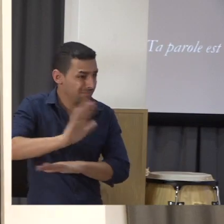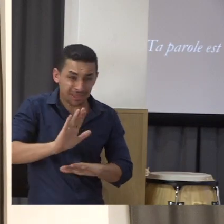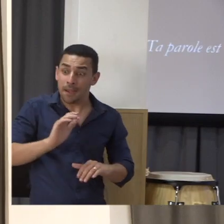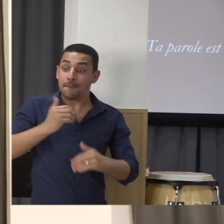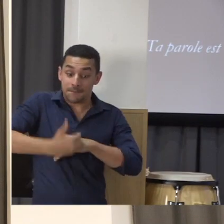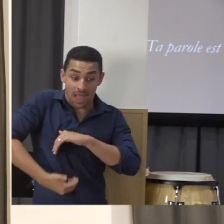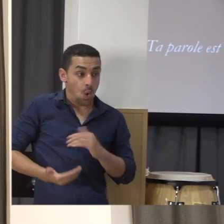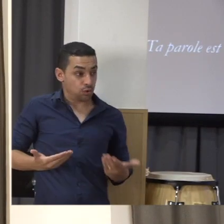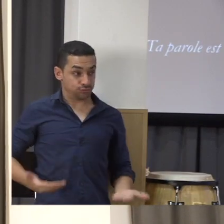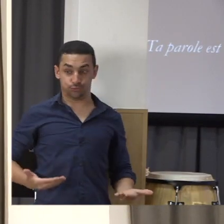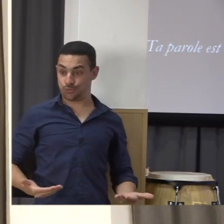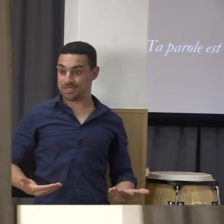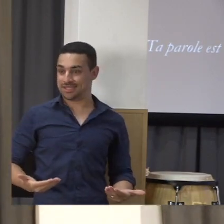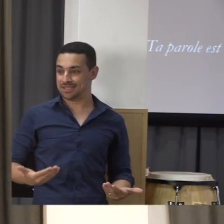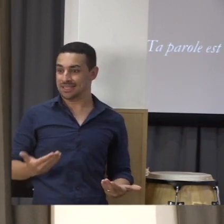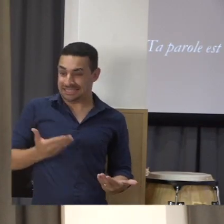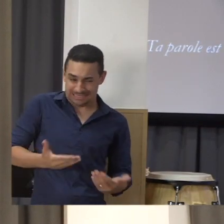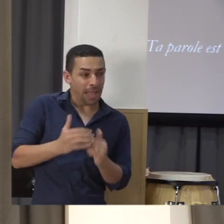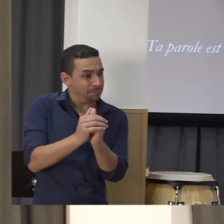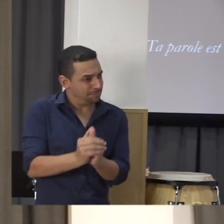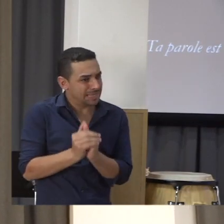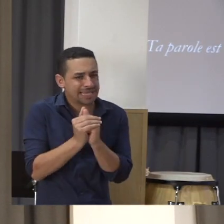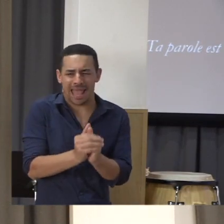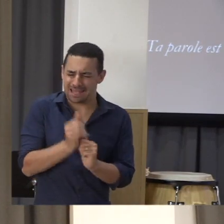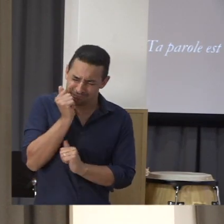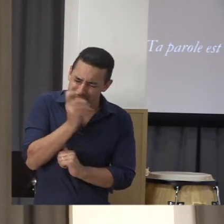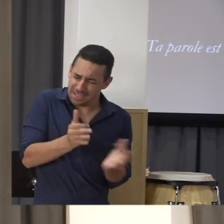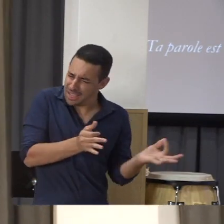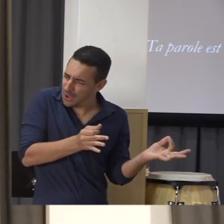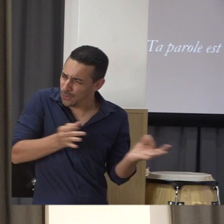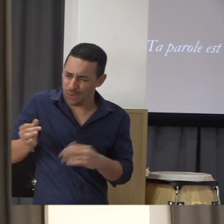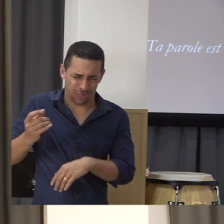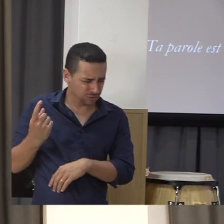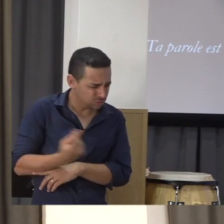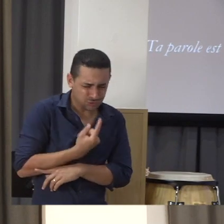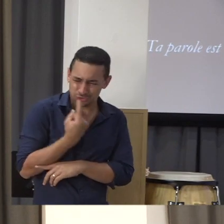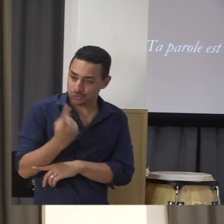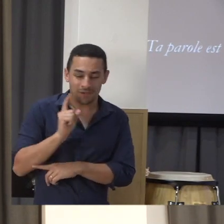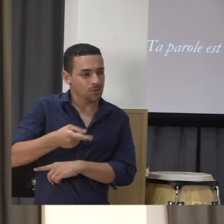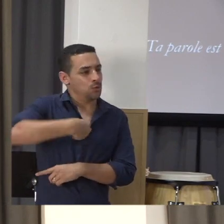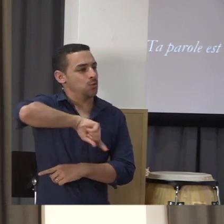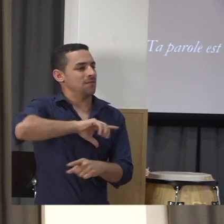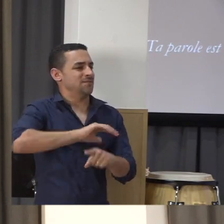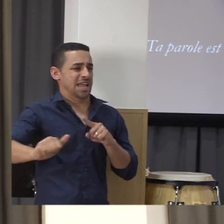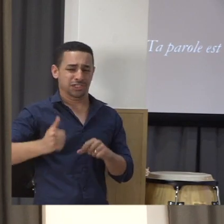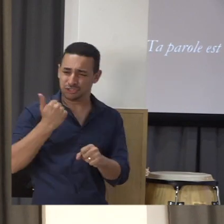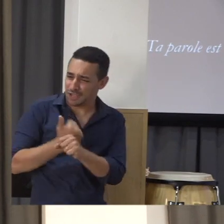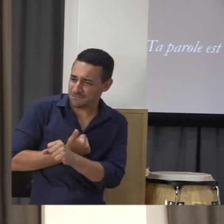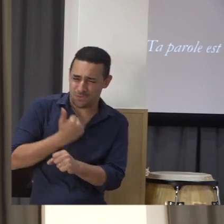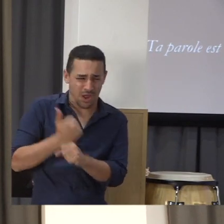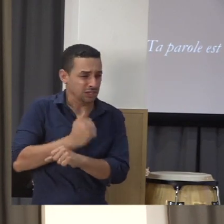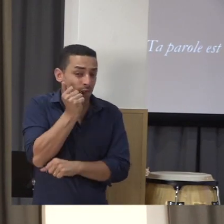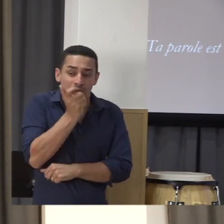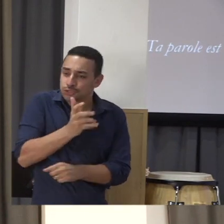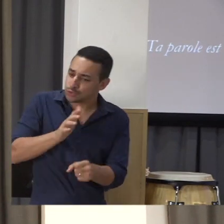pain d'aujourd'hui. Et ça, c'est une prière régulière, constante, que nous devons faire. À chaque jour suffit